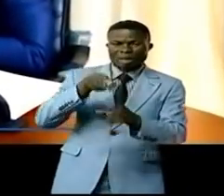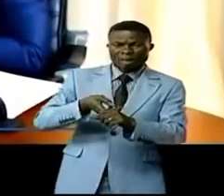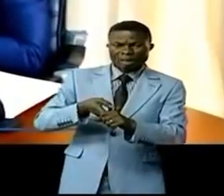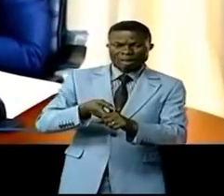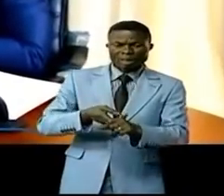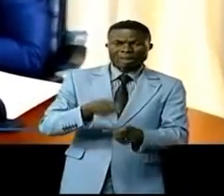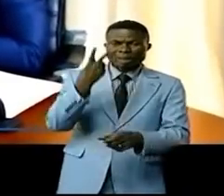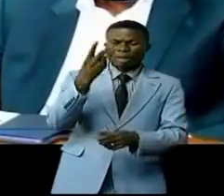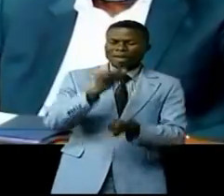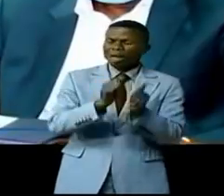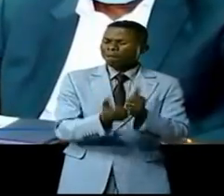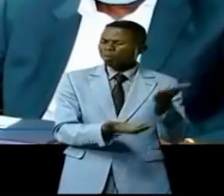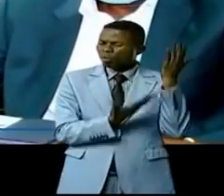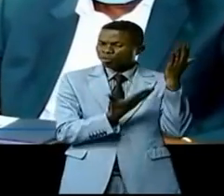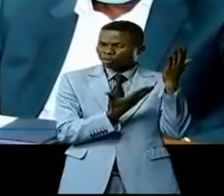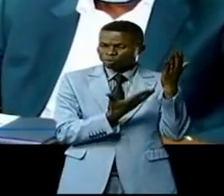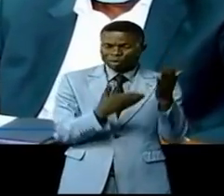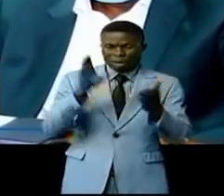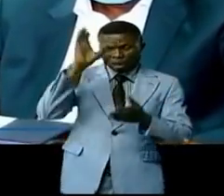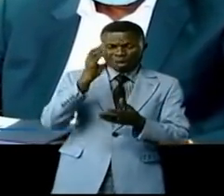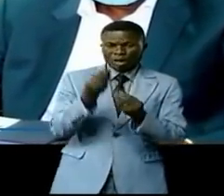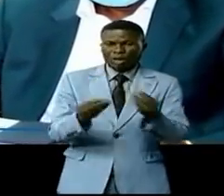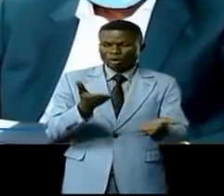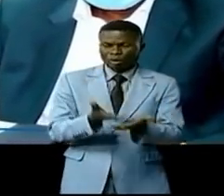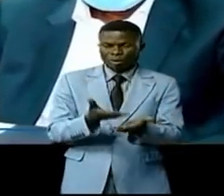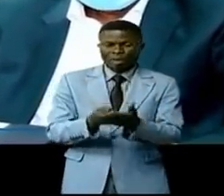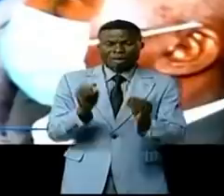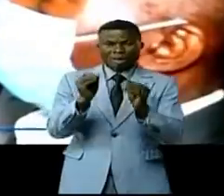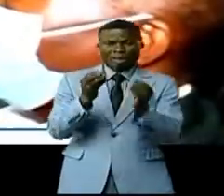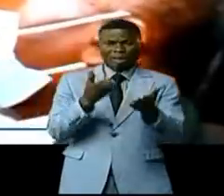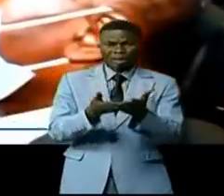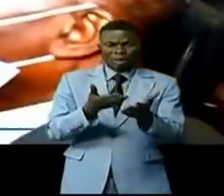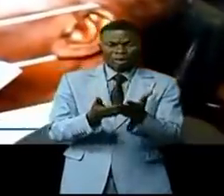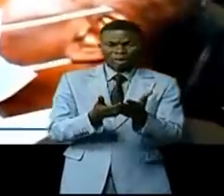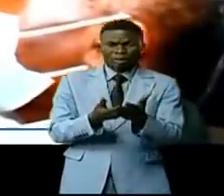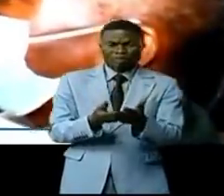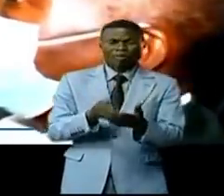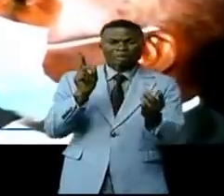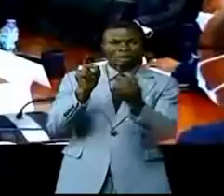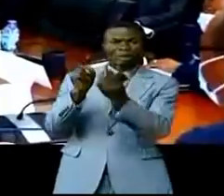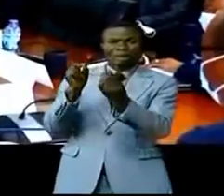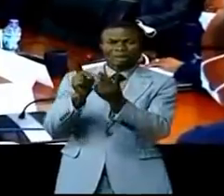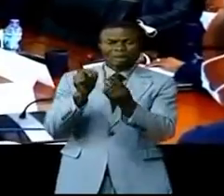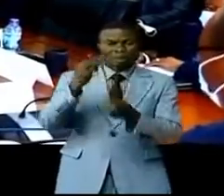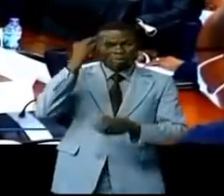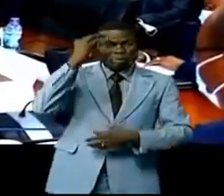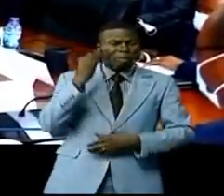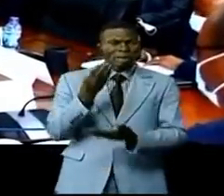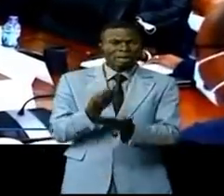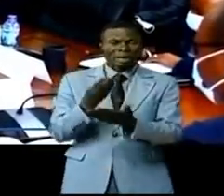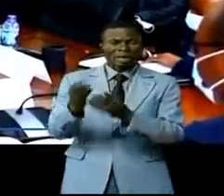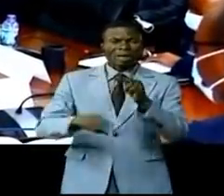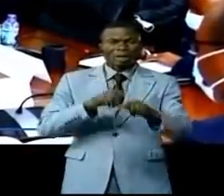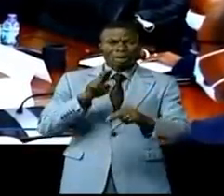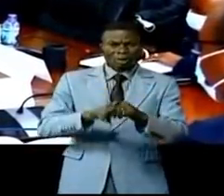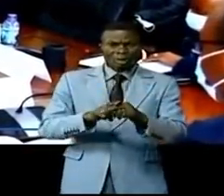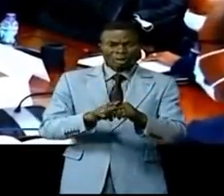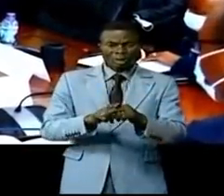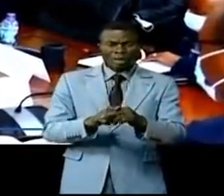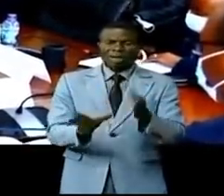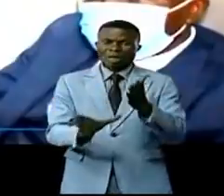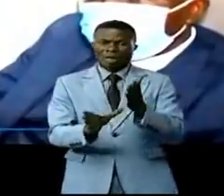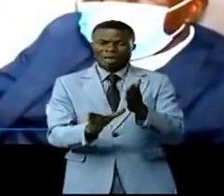défis majeurs qu'il tente de relever. Au cours de cette rencontre dite de prise de contact, le ministre de l'économie nationale ad intérim